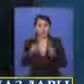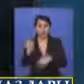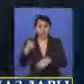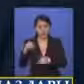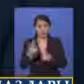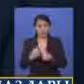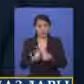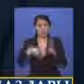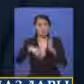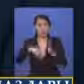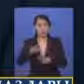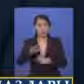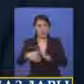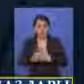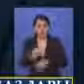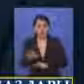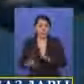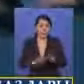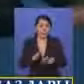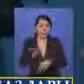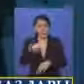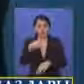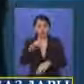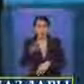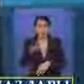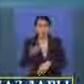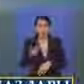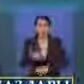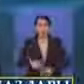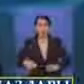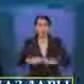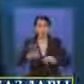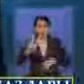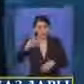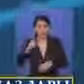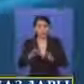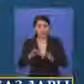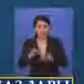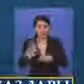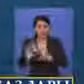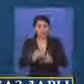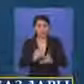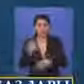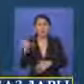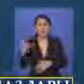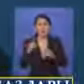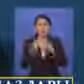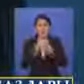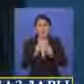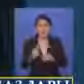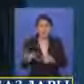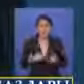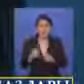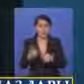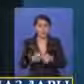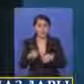атанды. Ал үздік инновациялық жоба жүлдесіне KSP Steel серіктестігінің Павлодардағы филиалы ие болды. Жеңімпаздардың сыйлықтарын президент